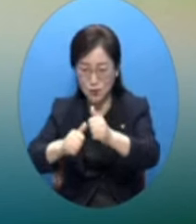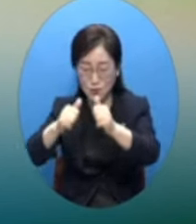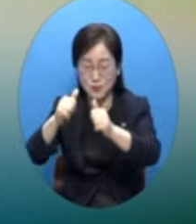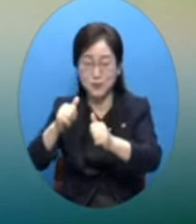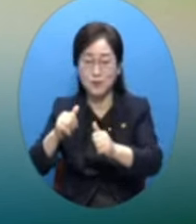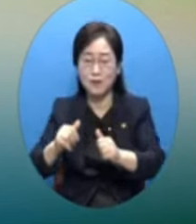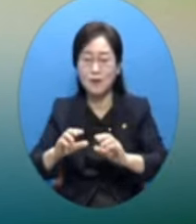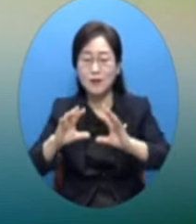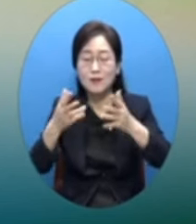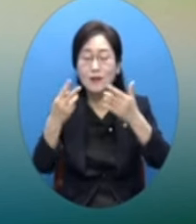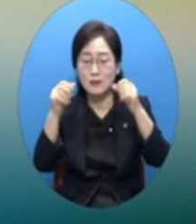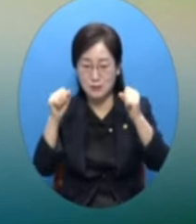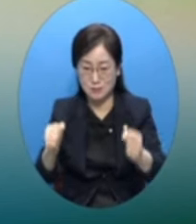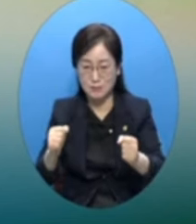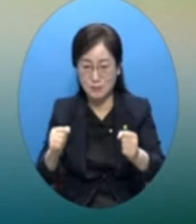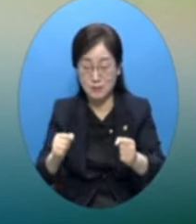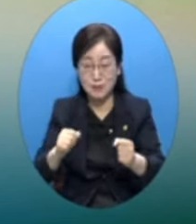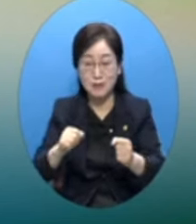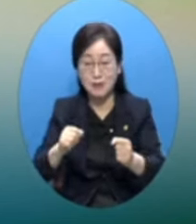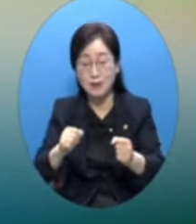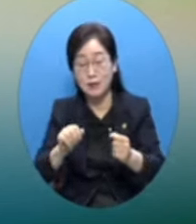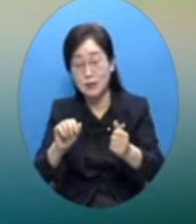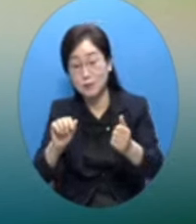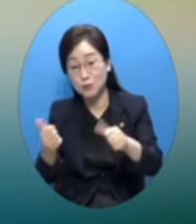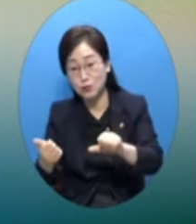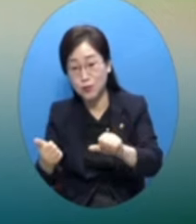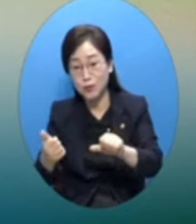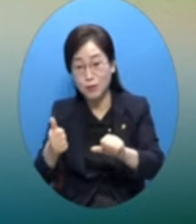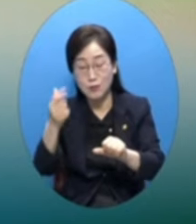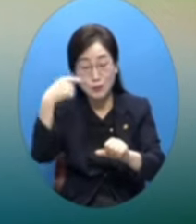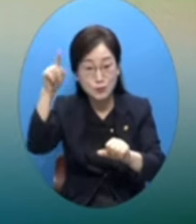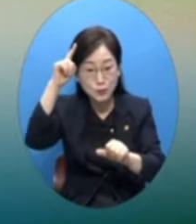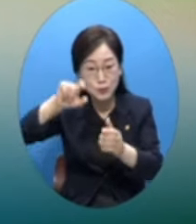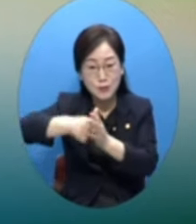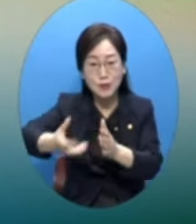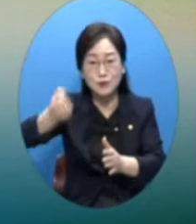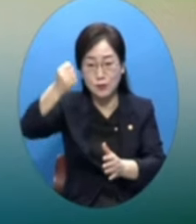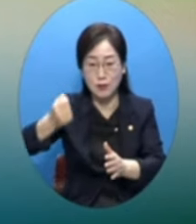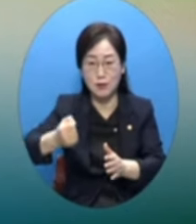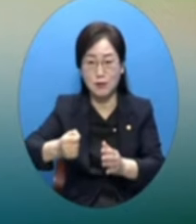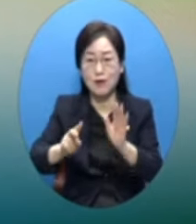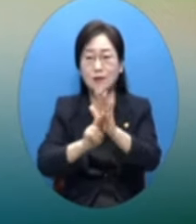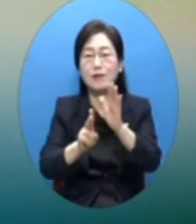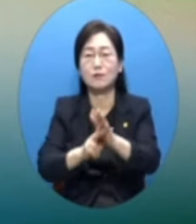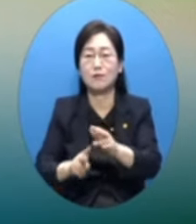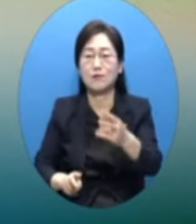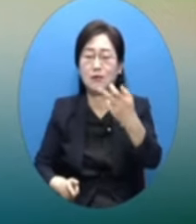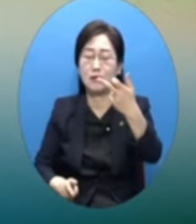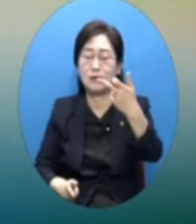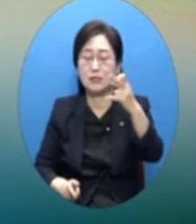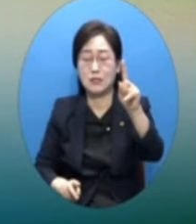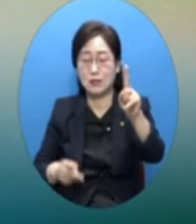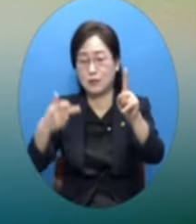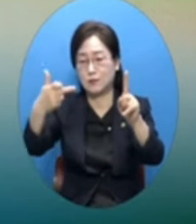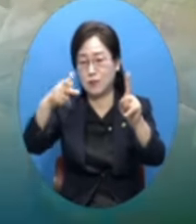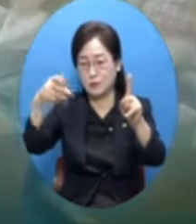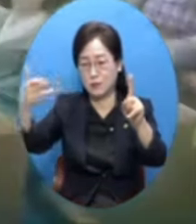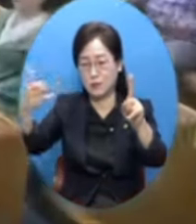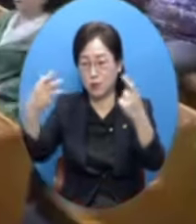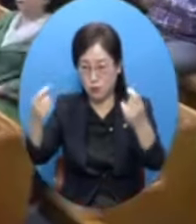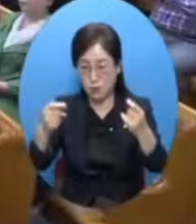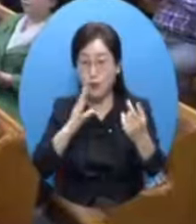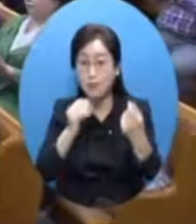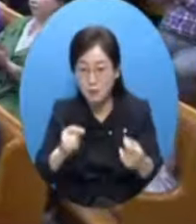음부의 열쇠를 가졌노니 라는 계시록 1장 17절 18절 말씀처럼 말이다. 아멘.